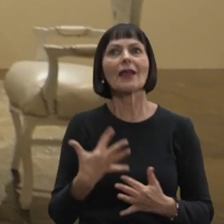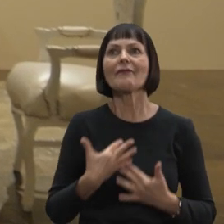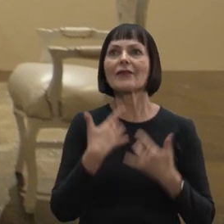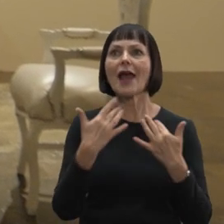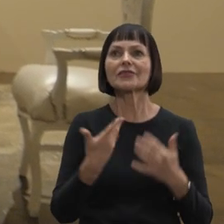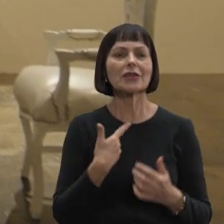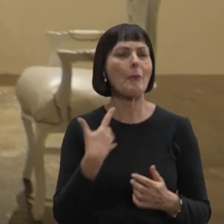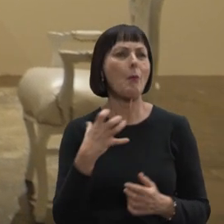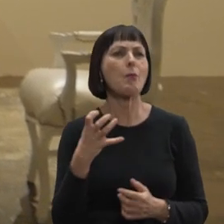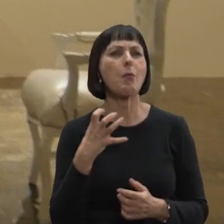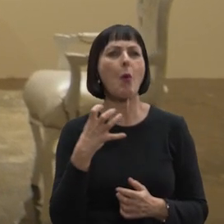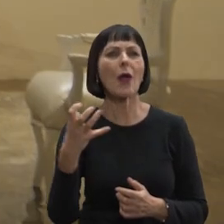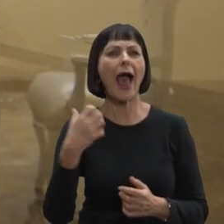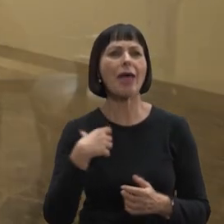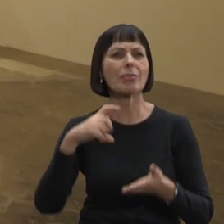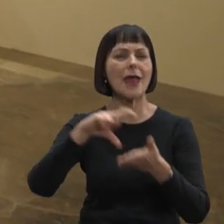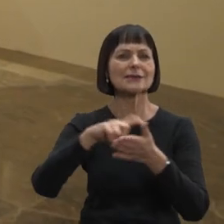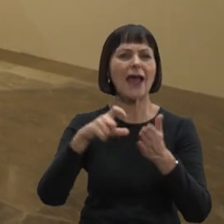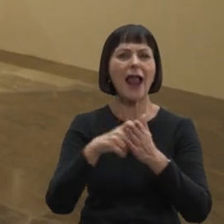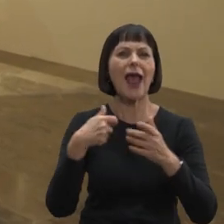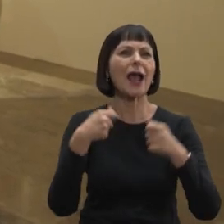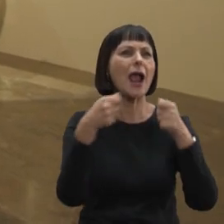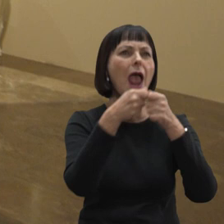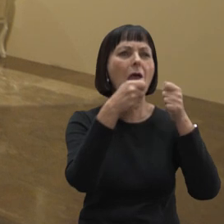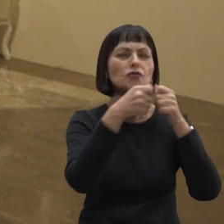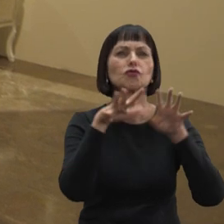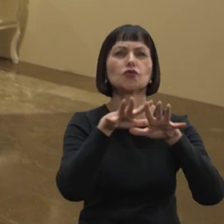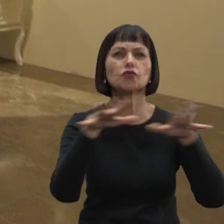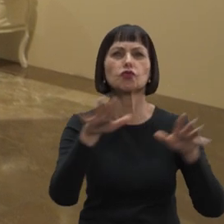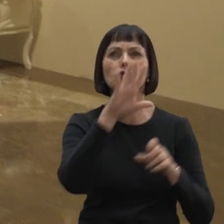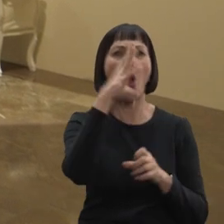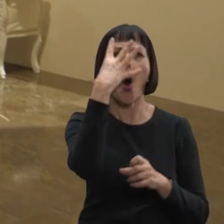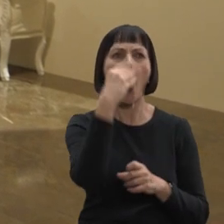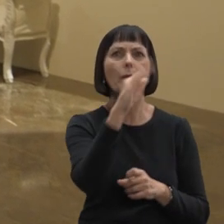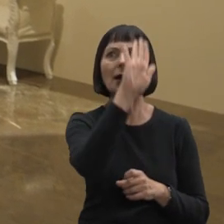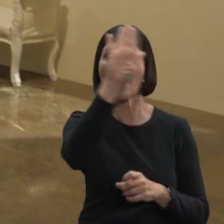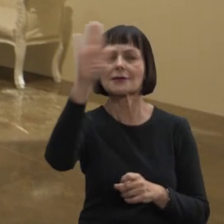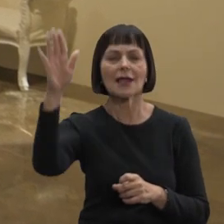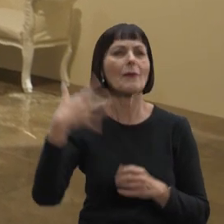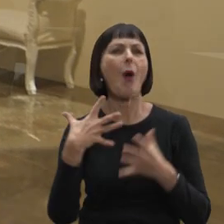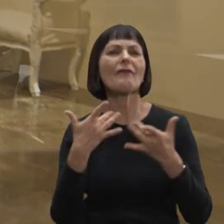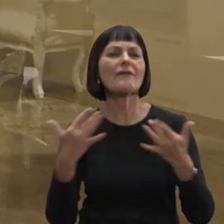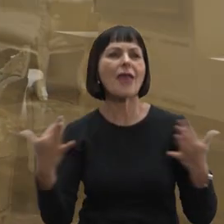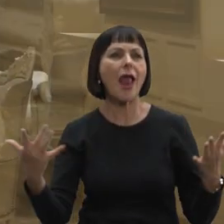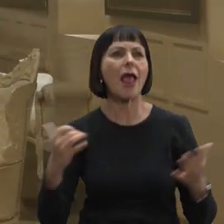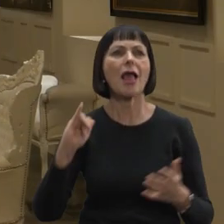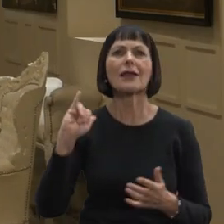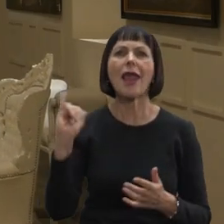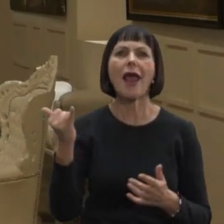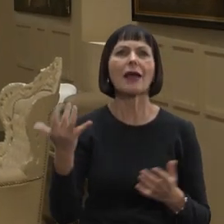takie wrażenie, jak bogata była ta sala, jak gęsto tutaj wisiały obrazy, jak było ich wiele